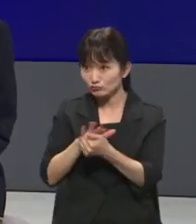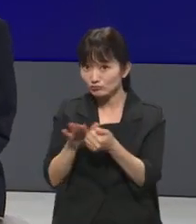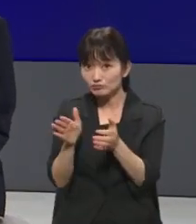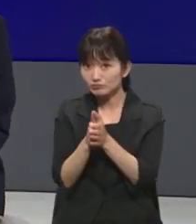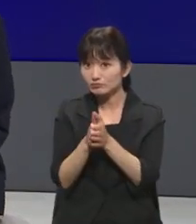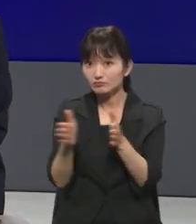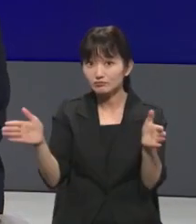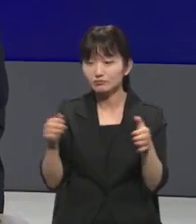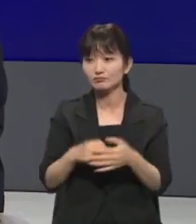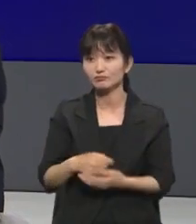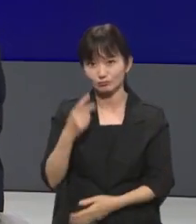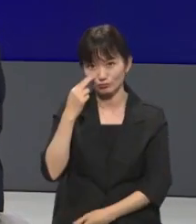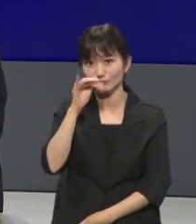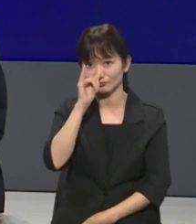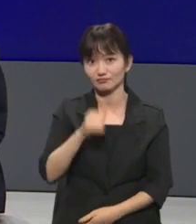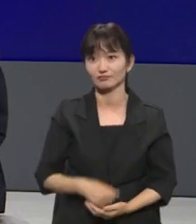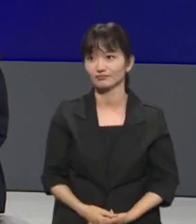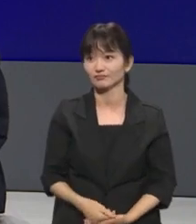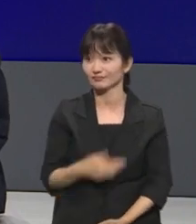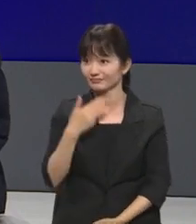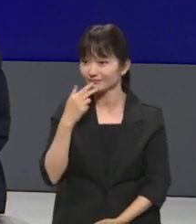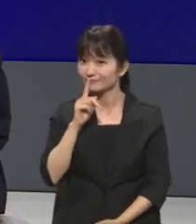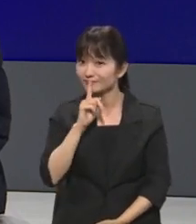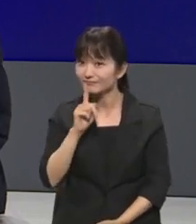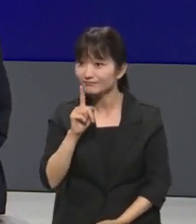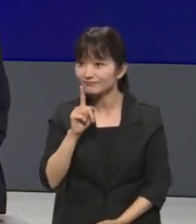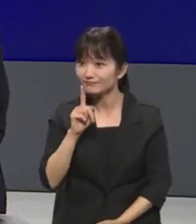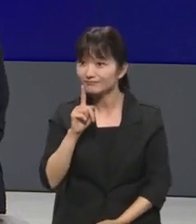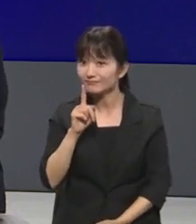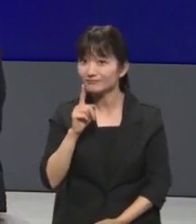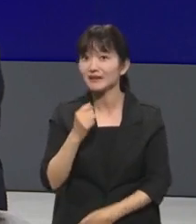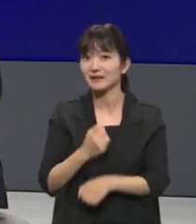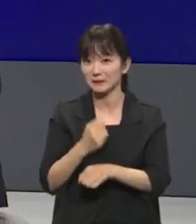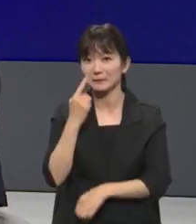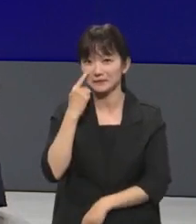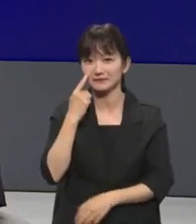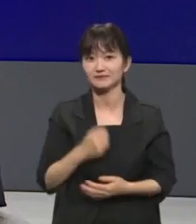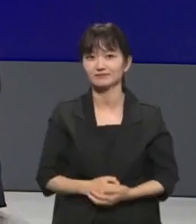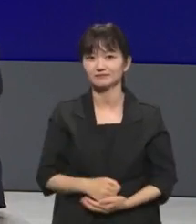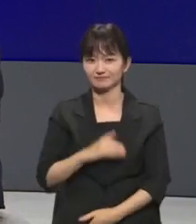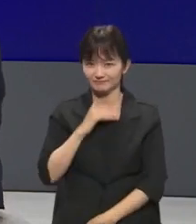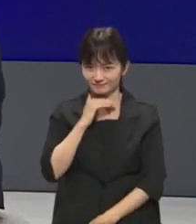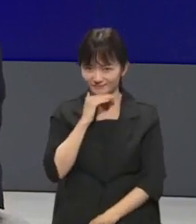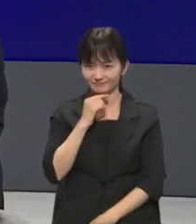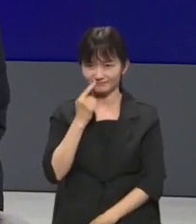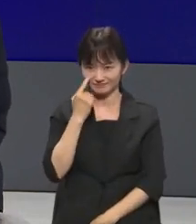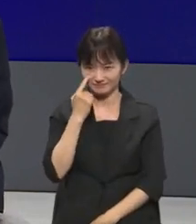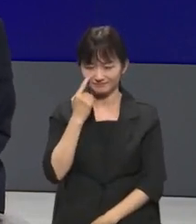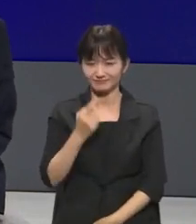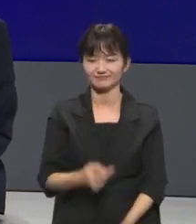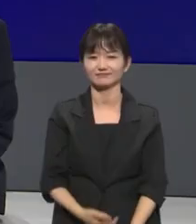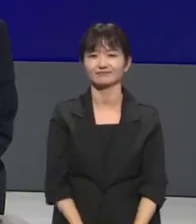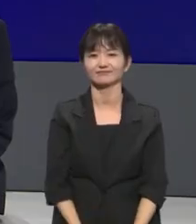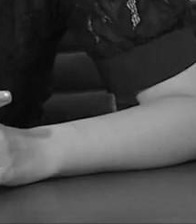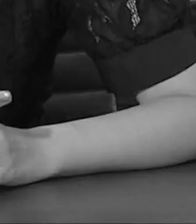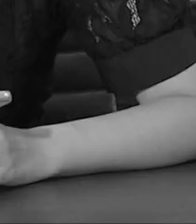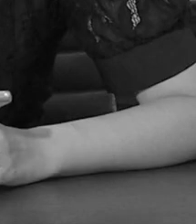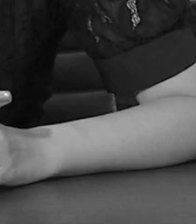나왔다고요? 네네, 네. 미국에 있다고 합니다. 아, 영어로 했어요? 네, 영어로 해봤습니다. 알겠습니다. 지켜보겠습니다. 보시죠.